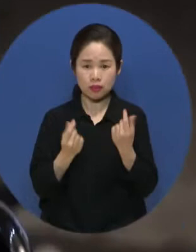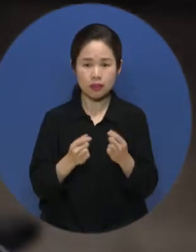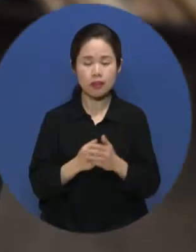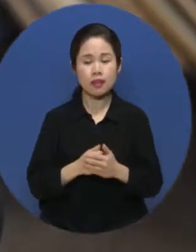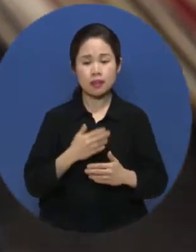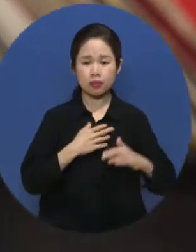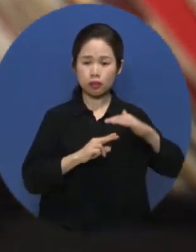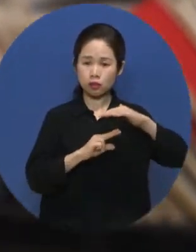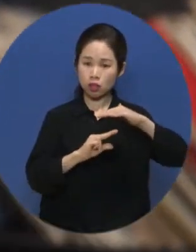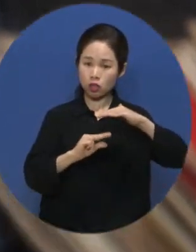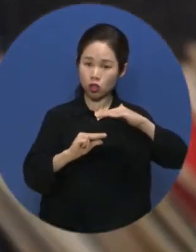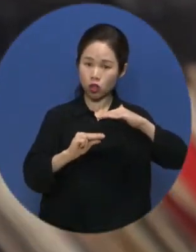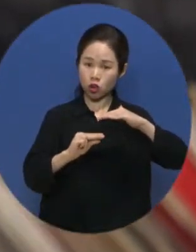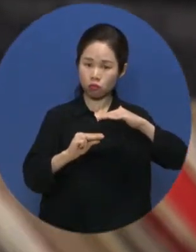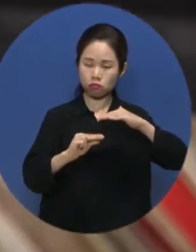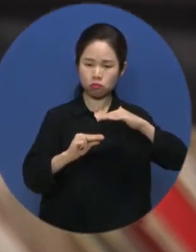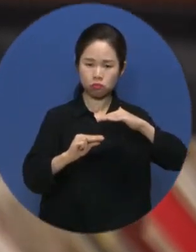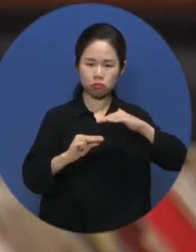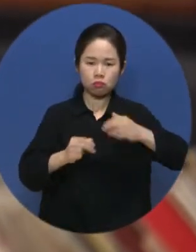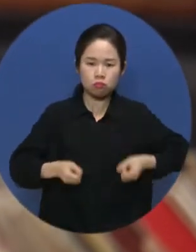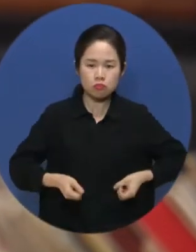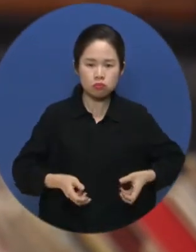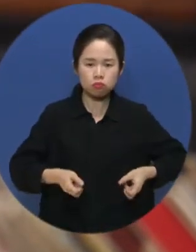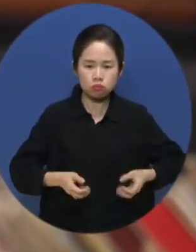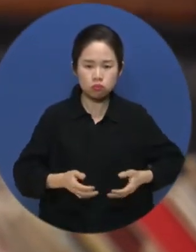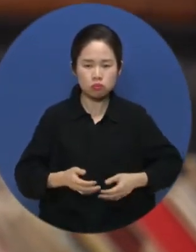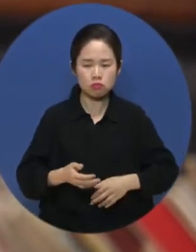보면은 사람들이 항상 물어봐요.